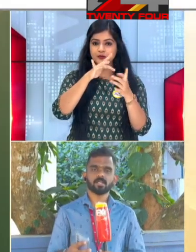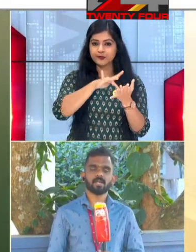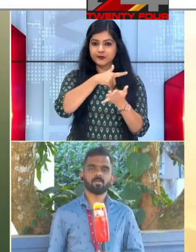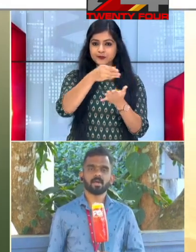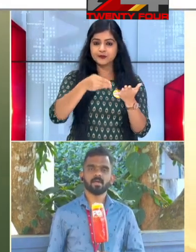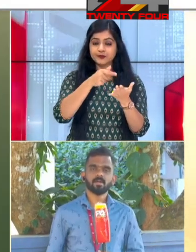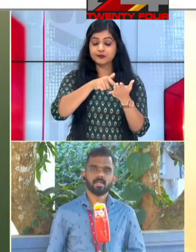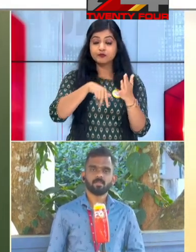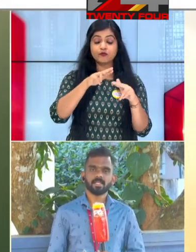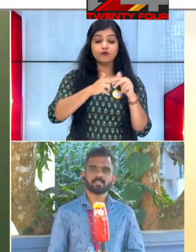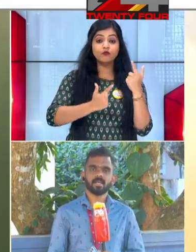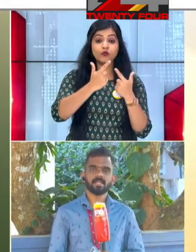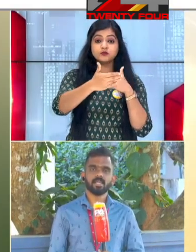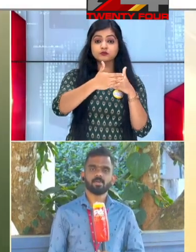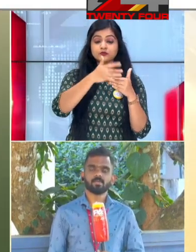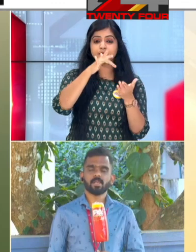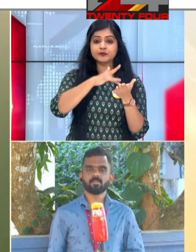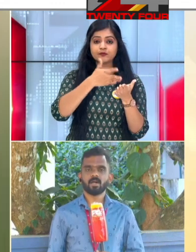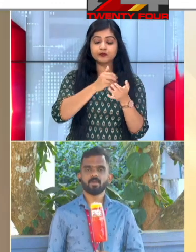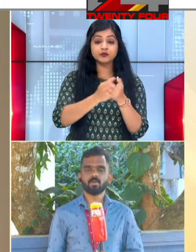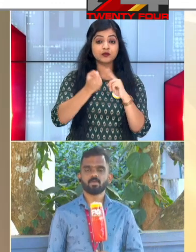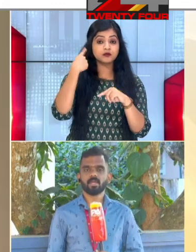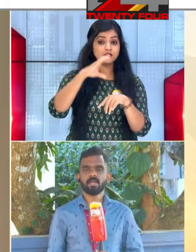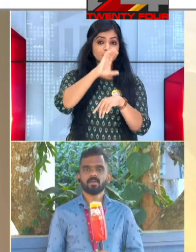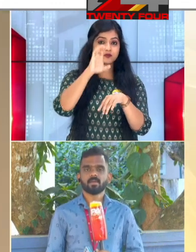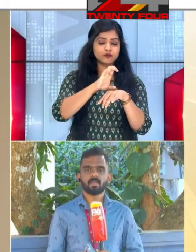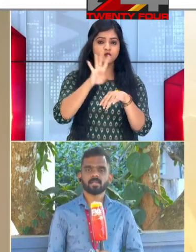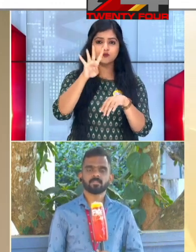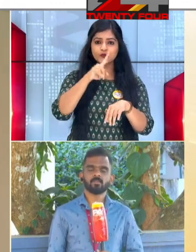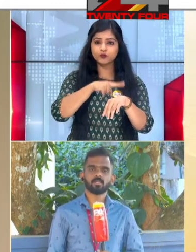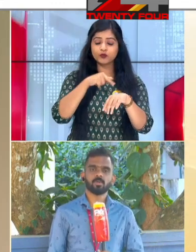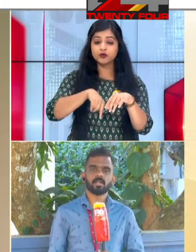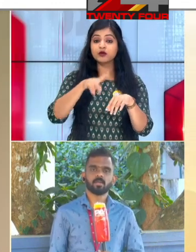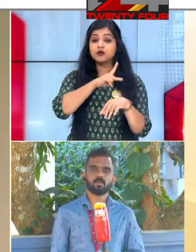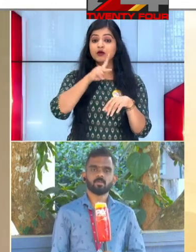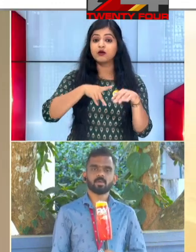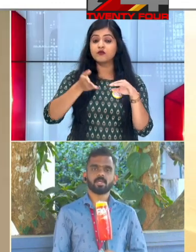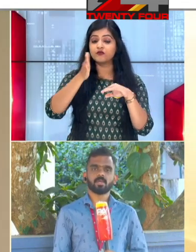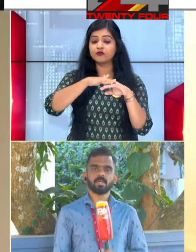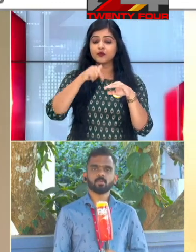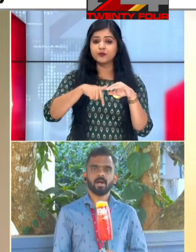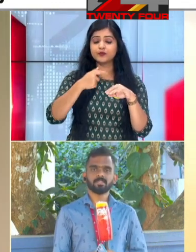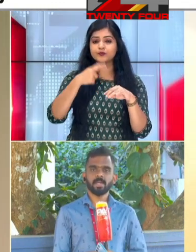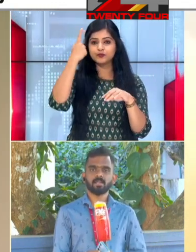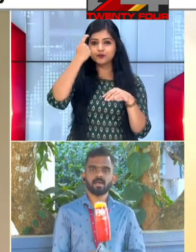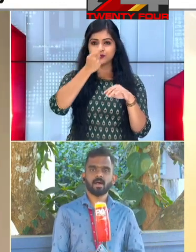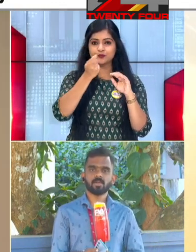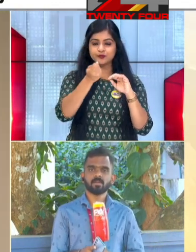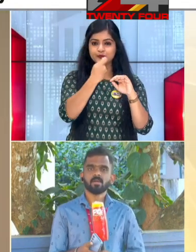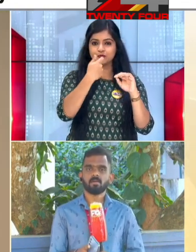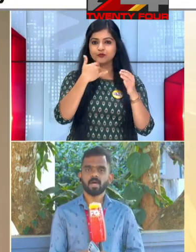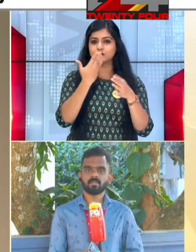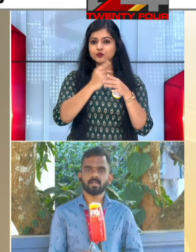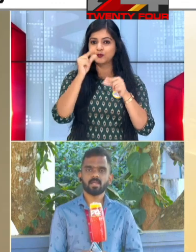ചേർന്ന് നിൽക്കുന്ന സ്ഥലമാണ്. ഈ പ്രദേശത്ത് ഇന്നലെ വൈകുന്നേരം 4 മണിയോടുകൂടി കർണാടകത്തിൽ നിന്നുള്ള തൊഴിലാളികൾ കുരുമുളക് യായിരുന്നു. ആ സമയത്താണ്